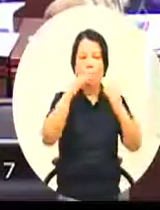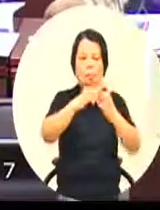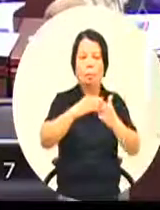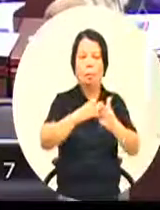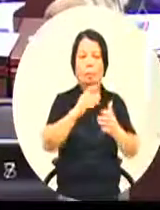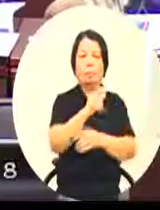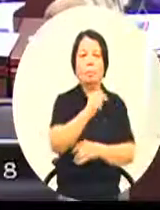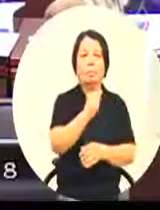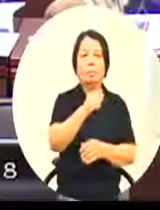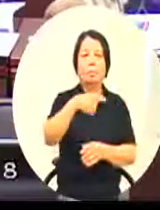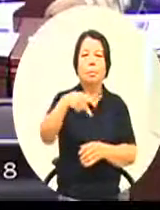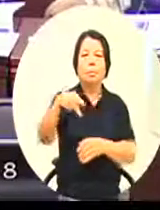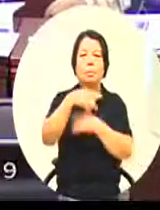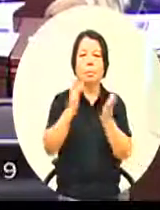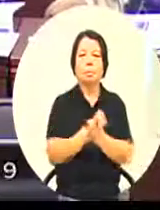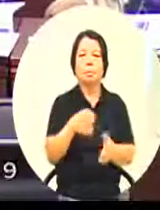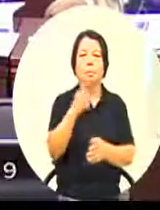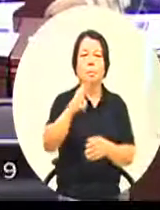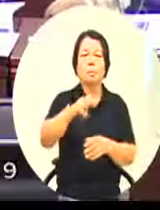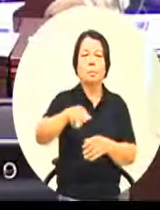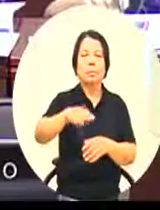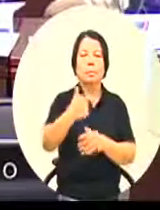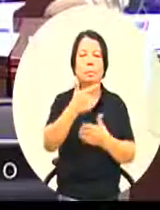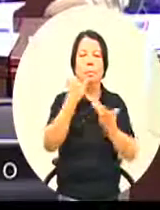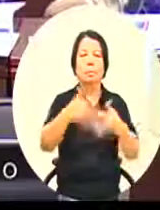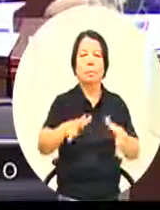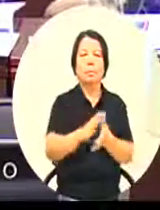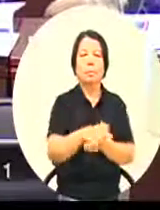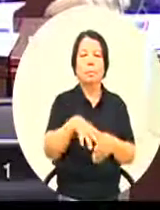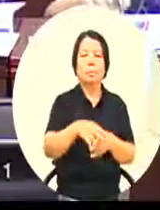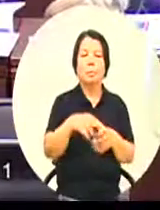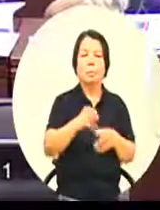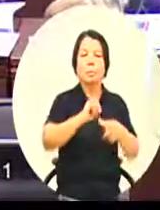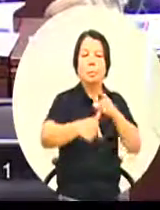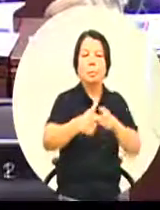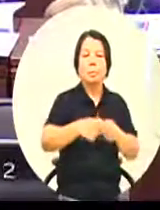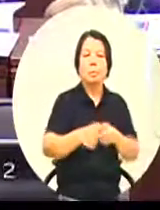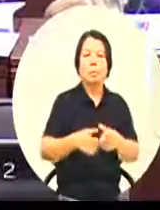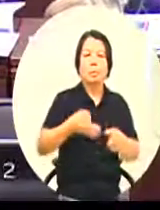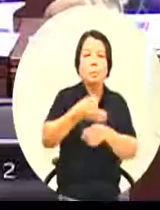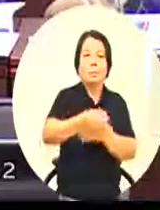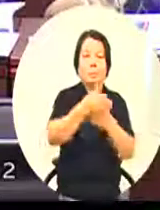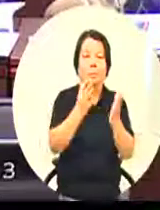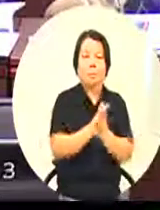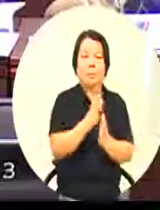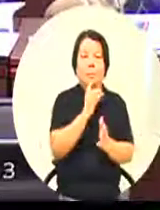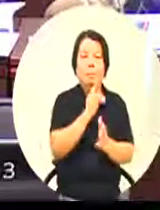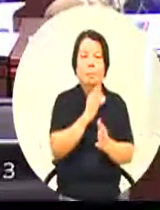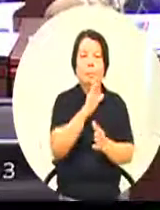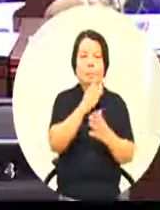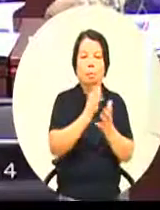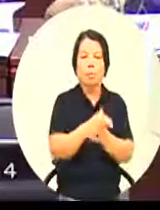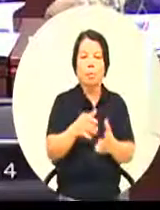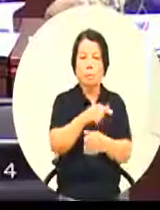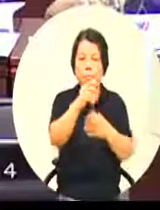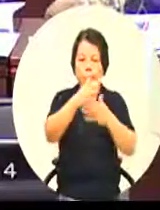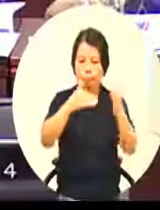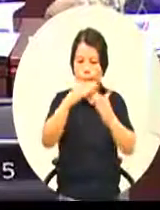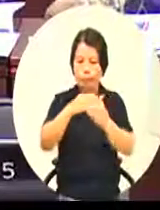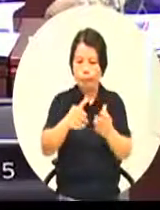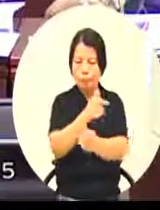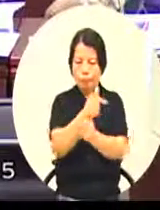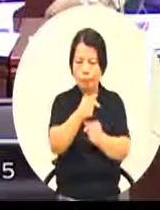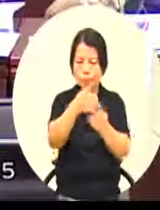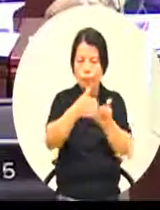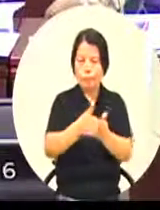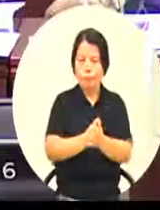有3694颗。那还有企业捐了200颗，就尽量布置完善，让那个各校都能够有很好的这